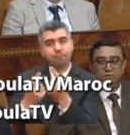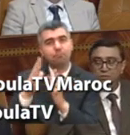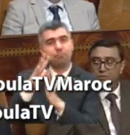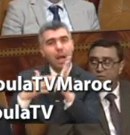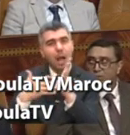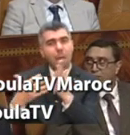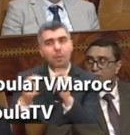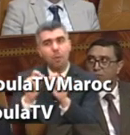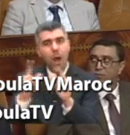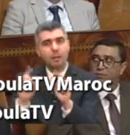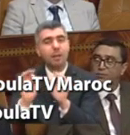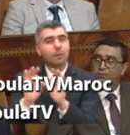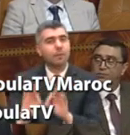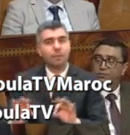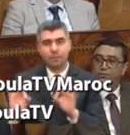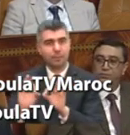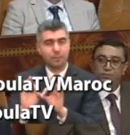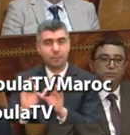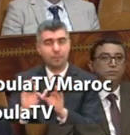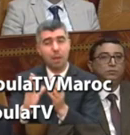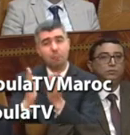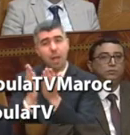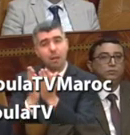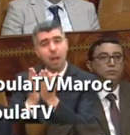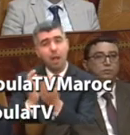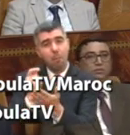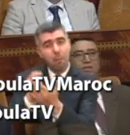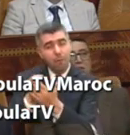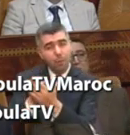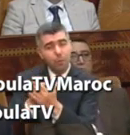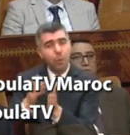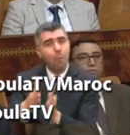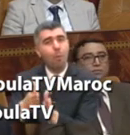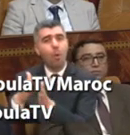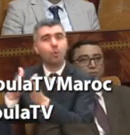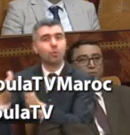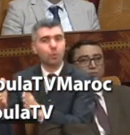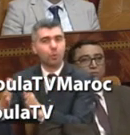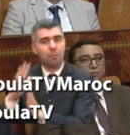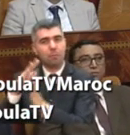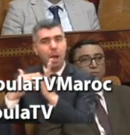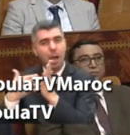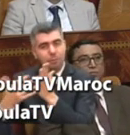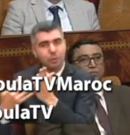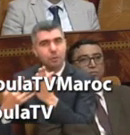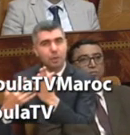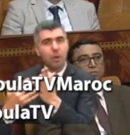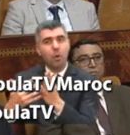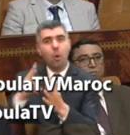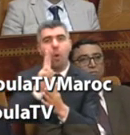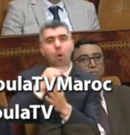وغير مندمجة، القطاع الخاص والقطاع العام، القطاع الخاص فيه المعتمد والغير